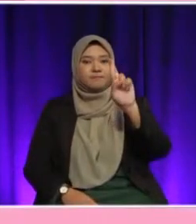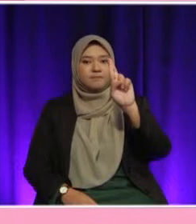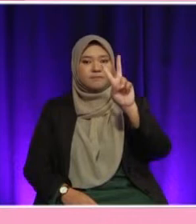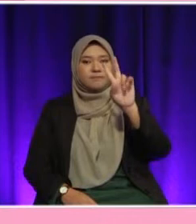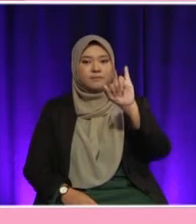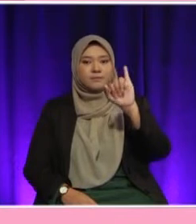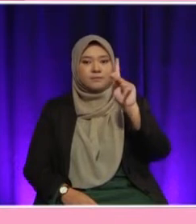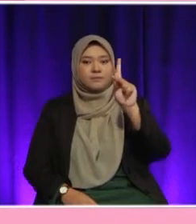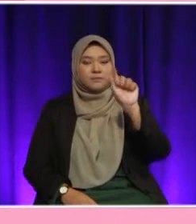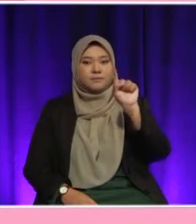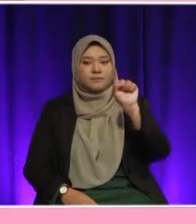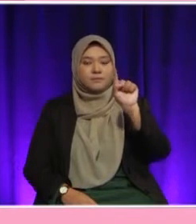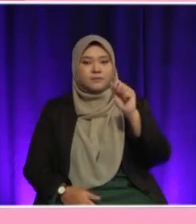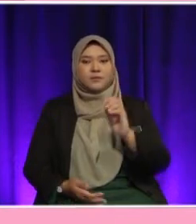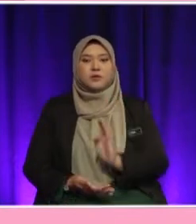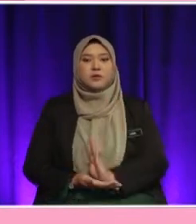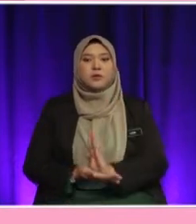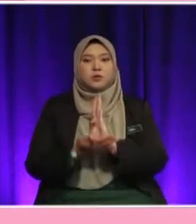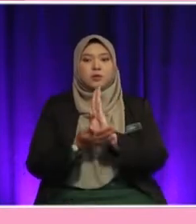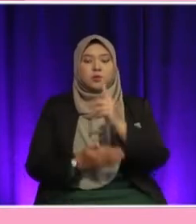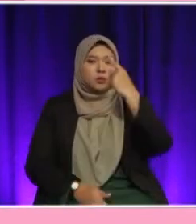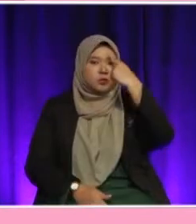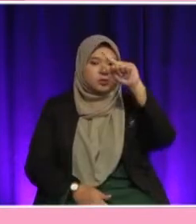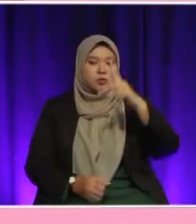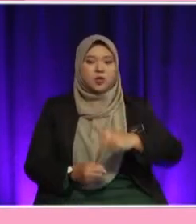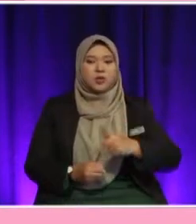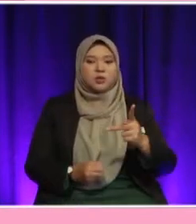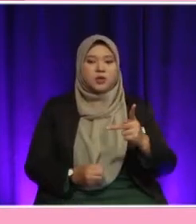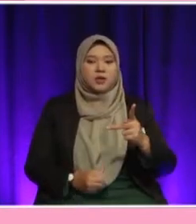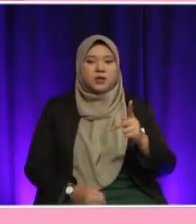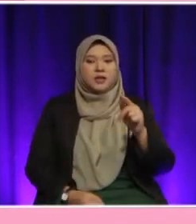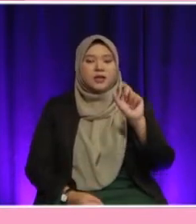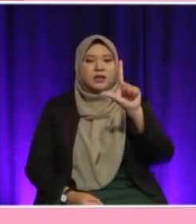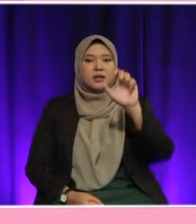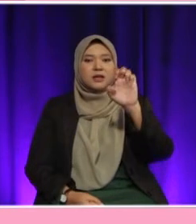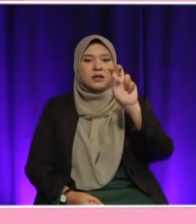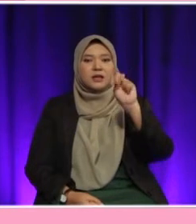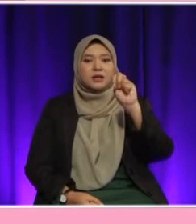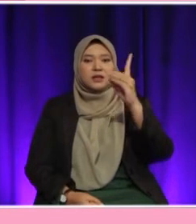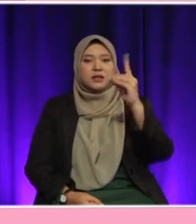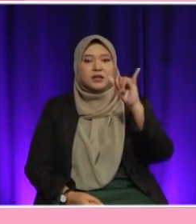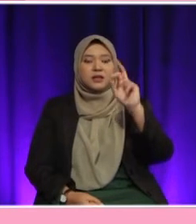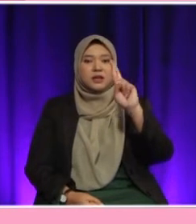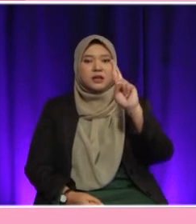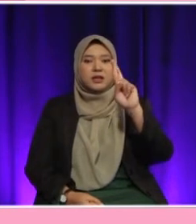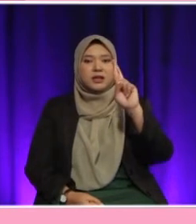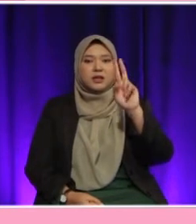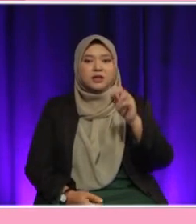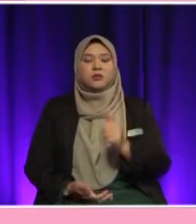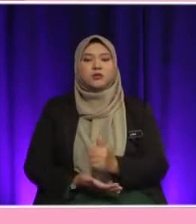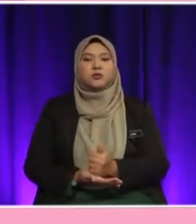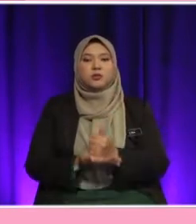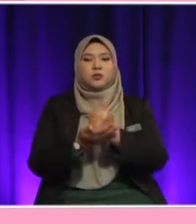embrayukes untuk memudahkan sperma berenang ke dalam uterus Oke dan seterusnya faraj